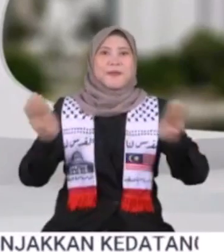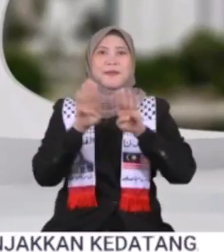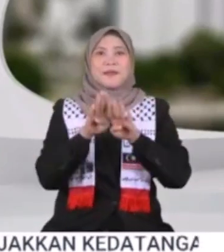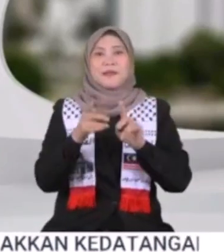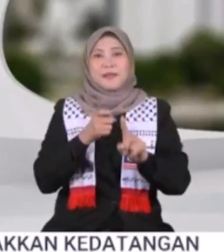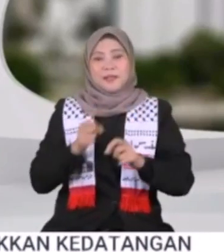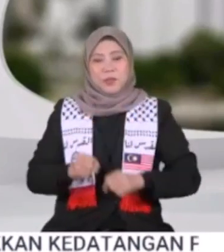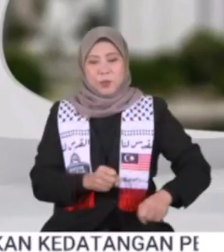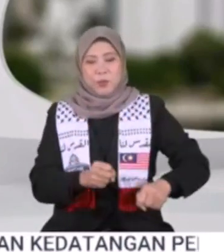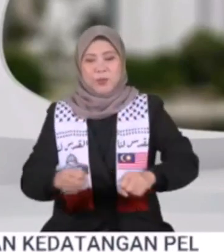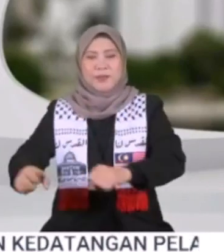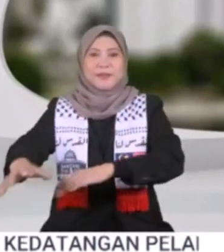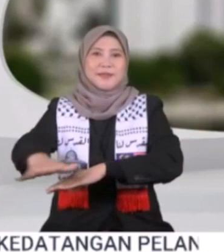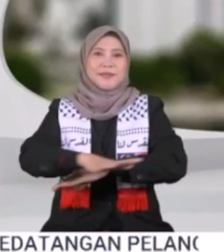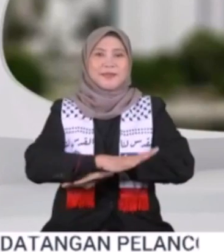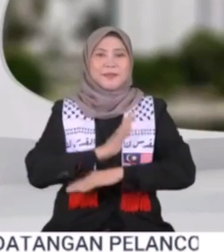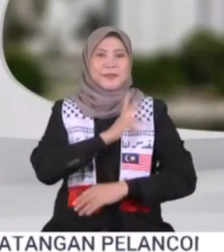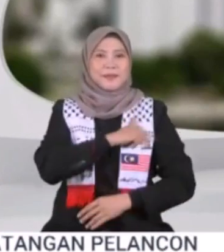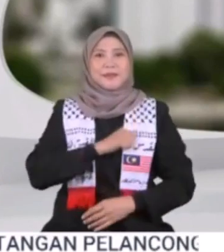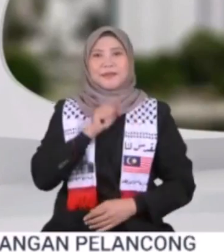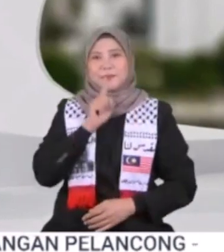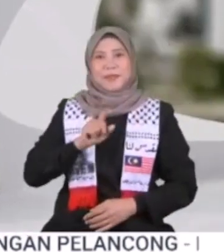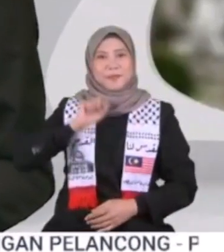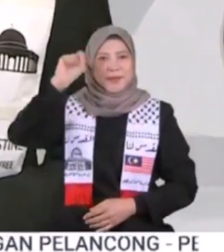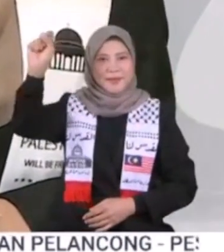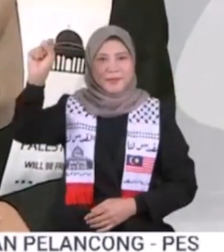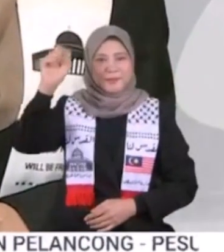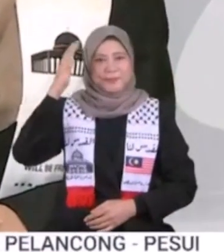Dari sungai ke segara, Palestin pasti